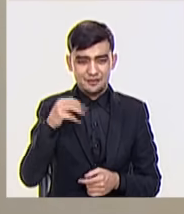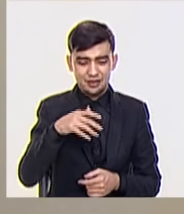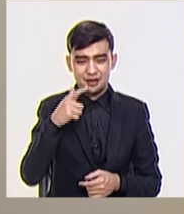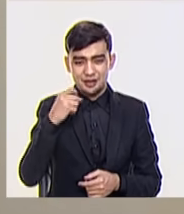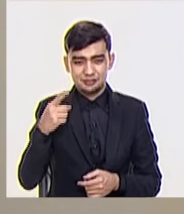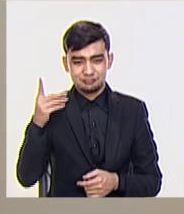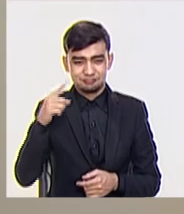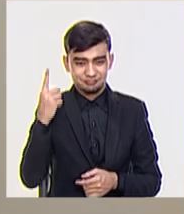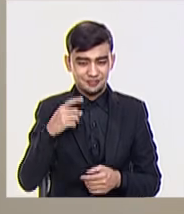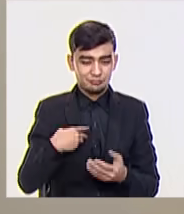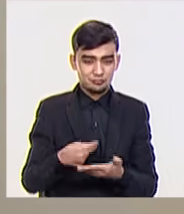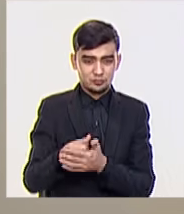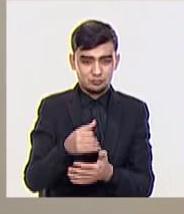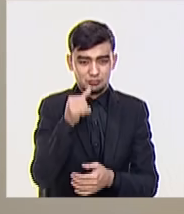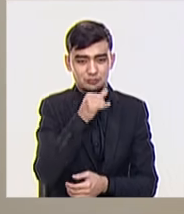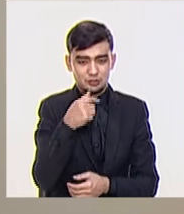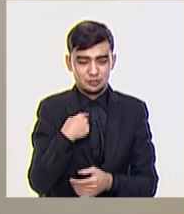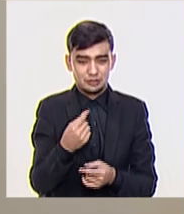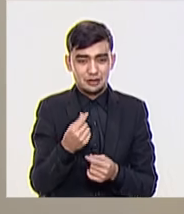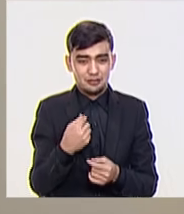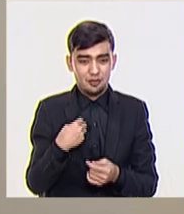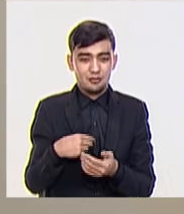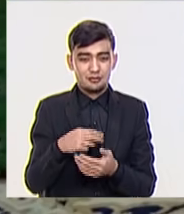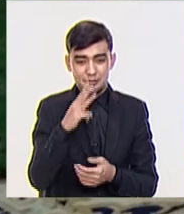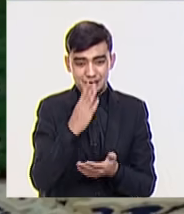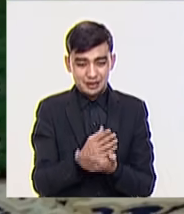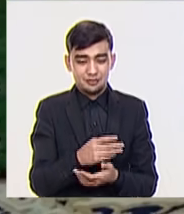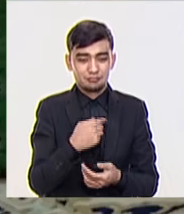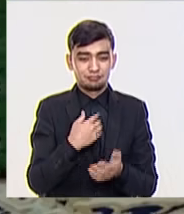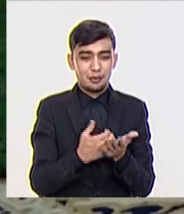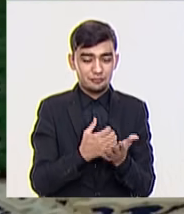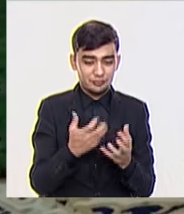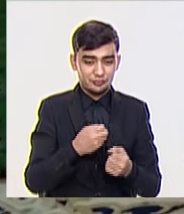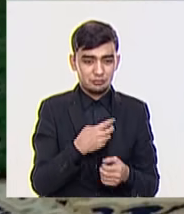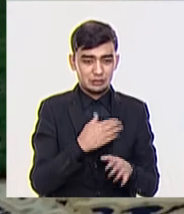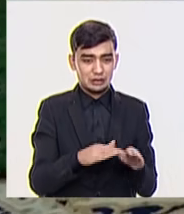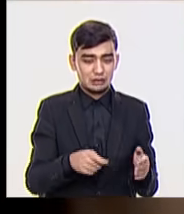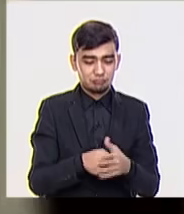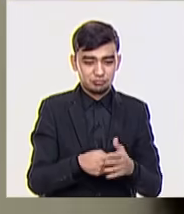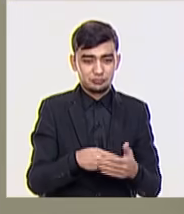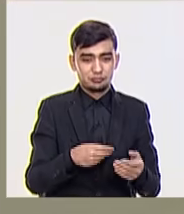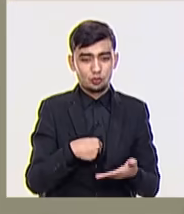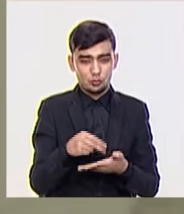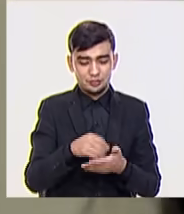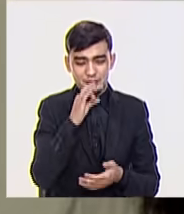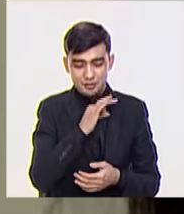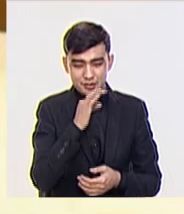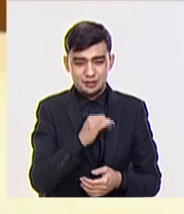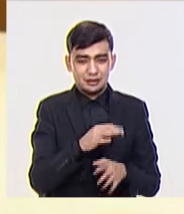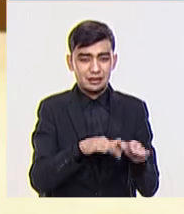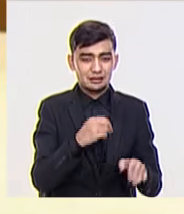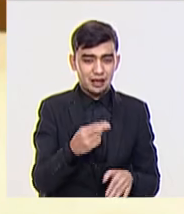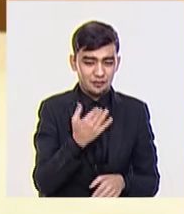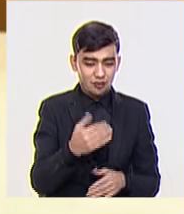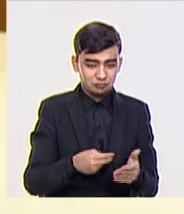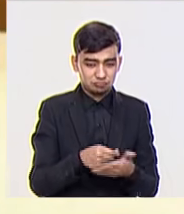Өйткені біздің бар зейініміз балаларға ауып отыр. Бұған киім кешек, азық түлік пен дәрі дәрмектің балабақшаның ақысын қосыңыз. Ал